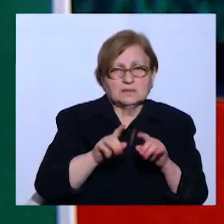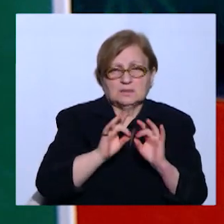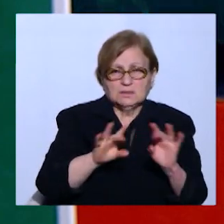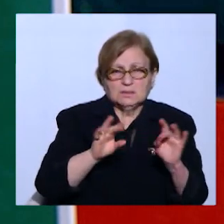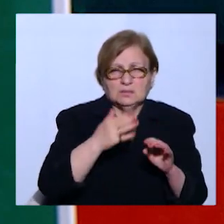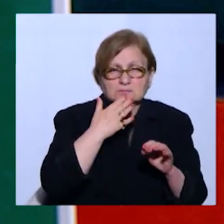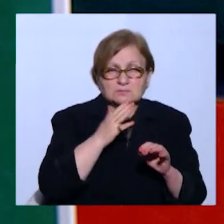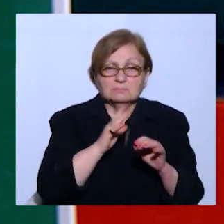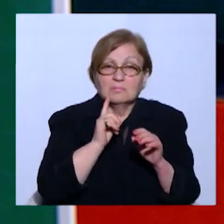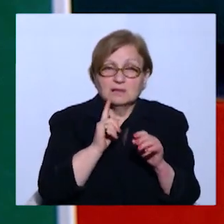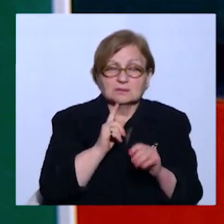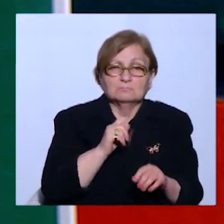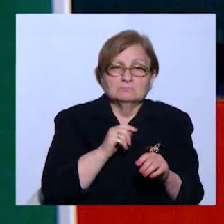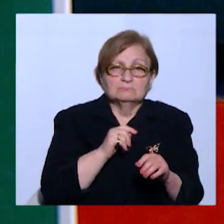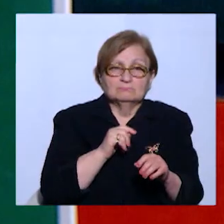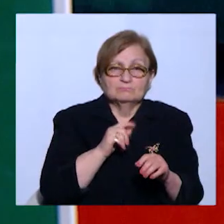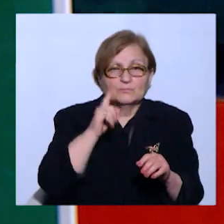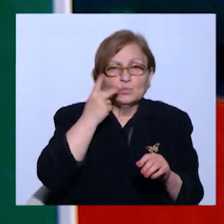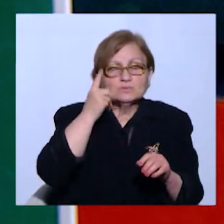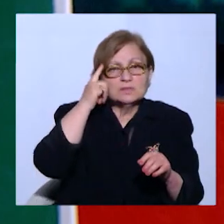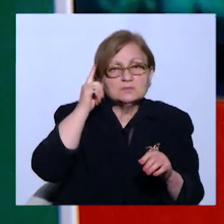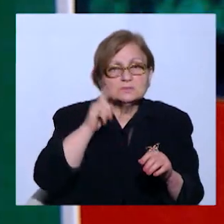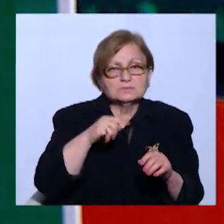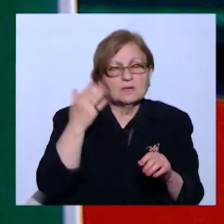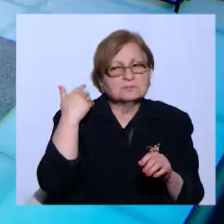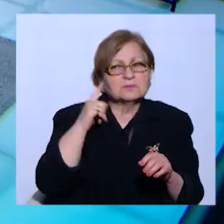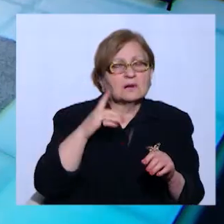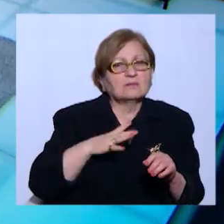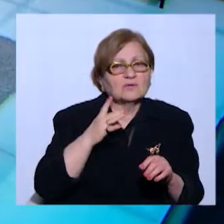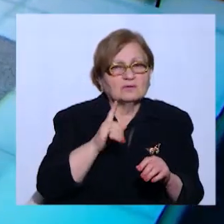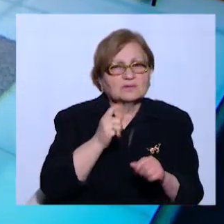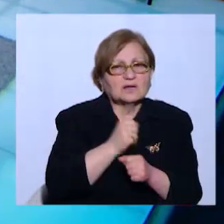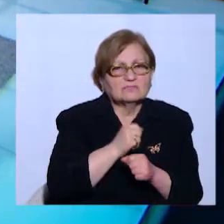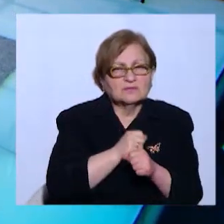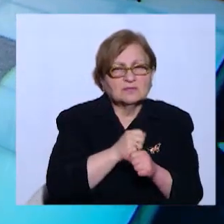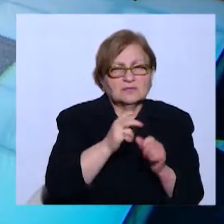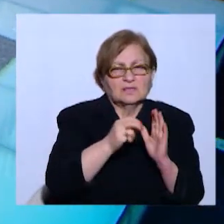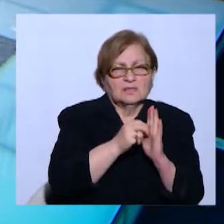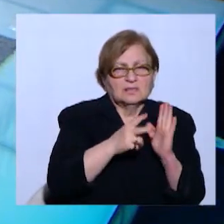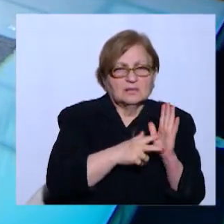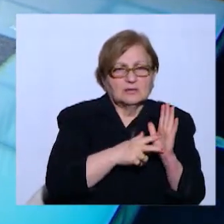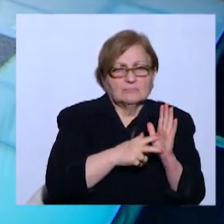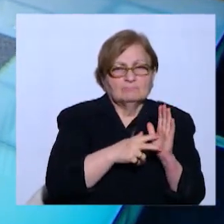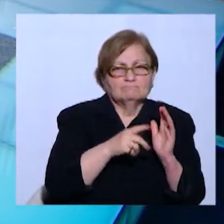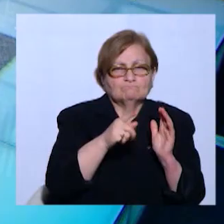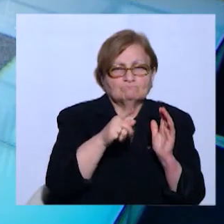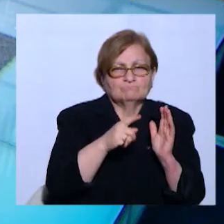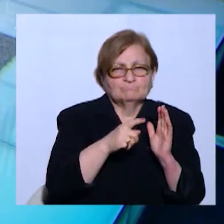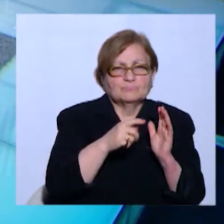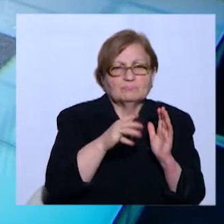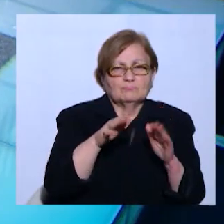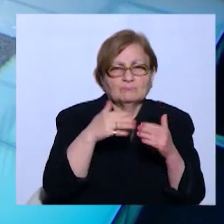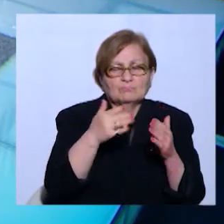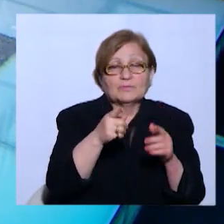პირიქით გაიმედებთ, მაგრამ ვიცოდეთ შემდეგში რა გააკეთე. რა გააკეთე? 18 მე რიცხვი